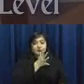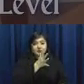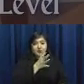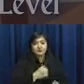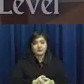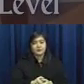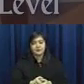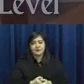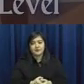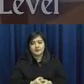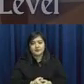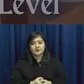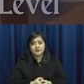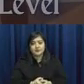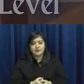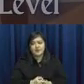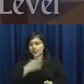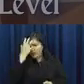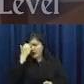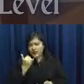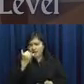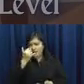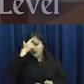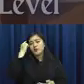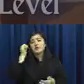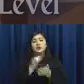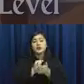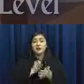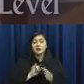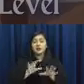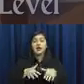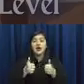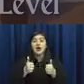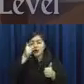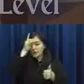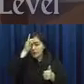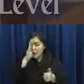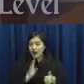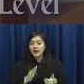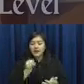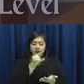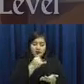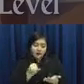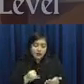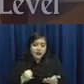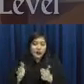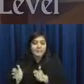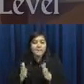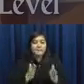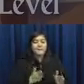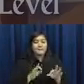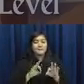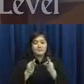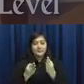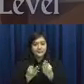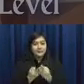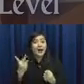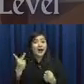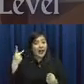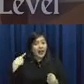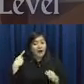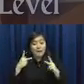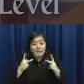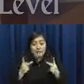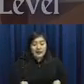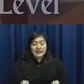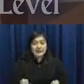that is how God designed the family. That's merong right. Presence of authority. Yun. Amen, brother. You see, the presence